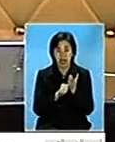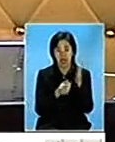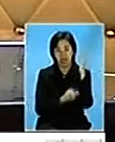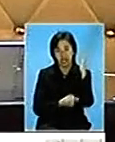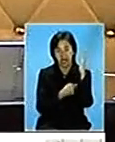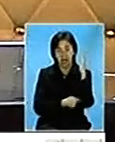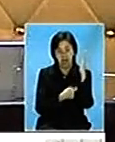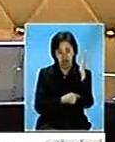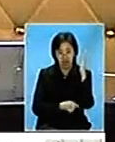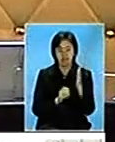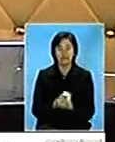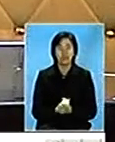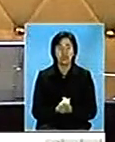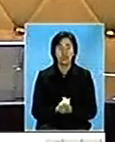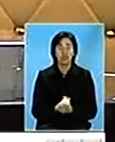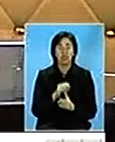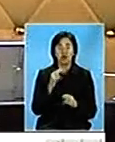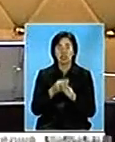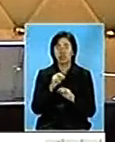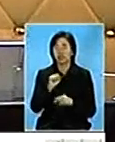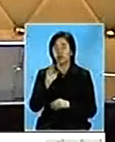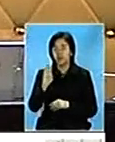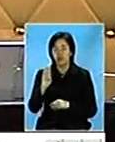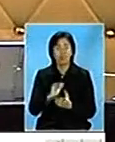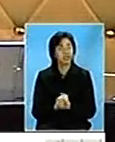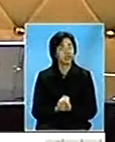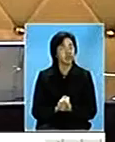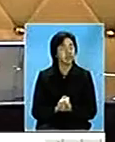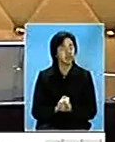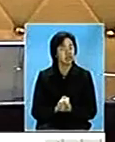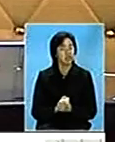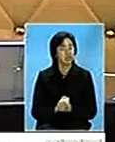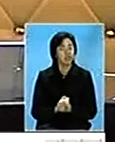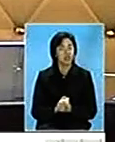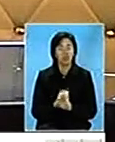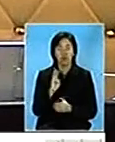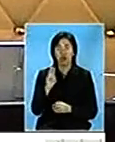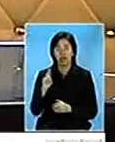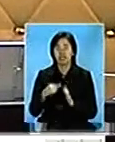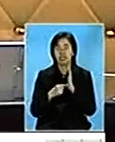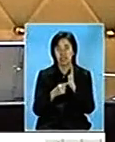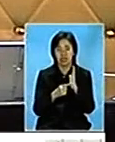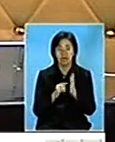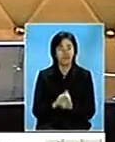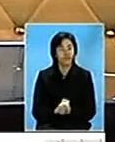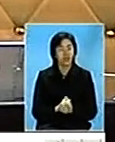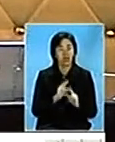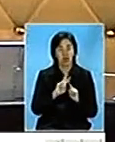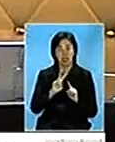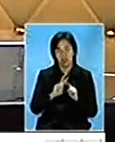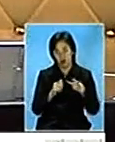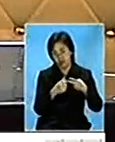พาราตกต่ำนะครับของท่านสมบูรณ์อุทัยเวียงกุลครับท่านวิรัตร่มเย็นเป็นผู้เสนอนะครับ2ยติ